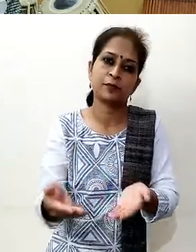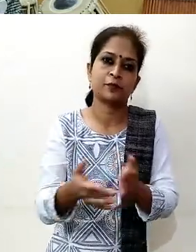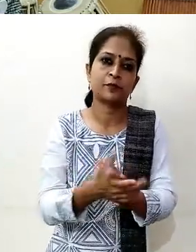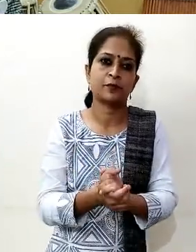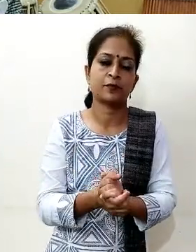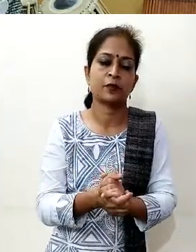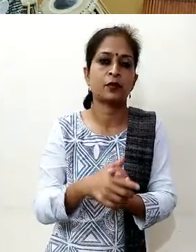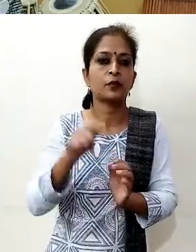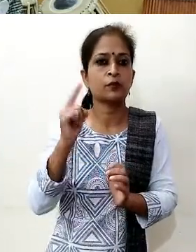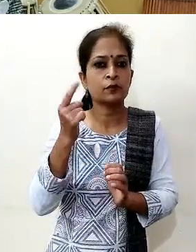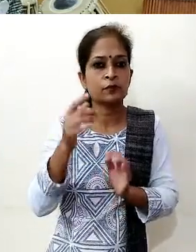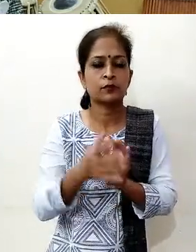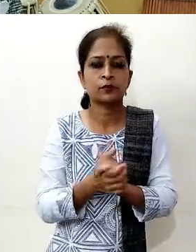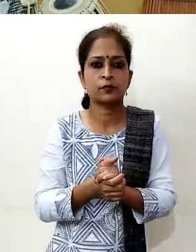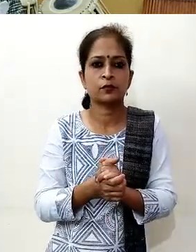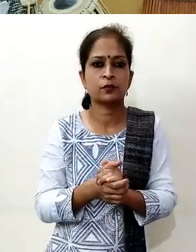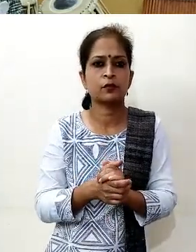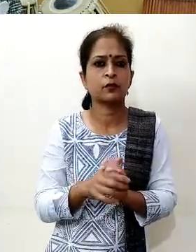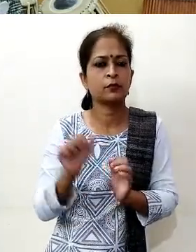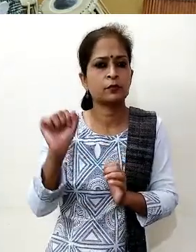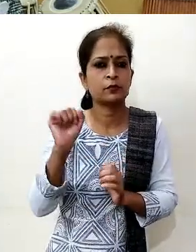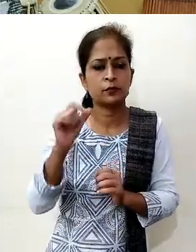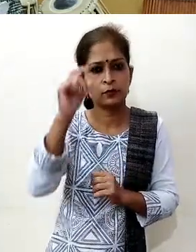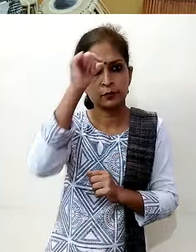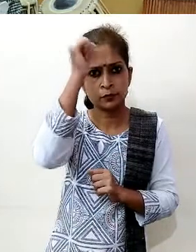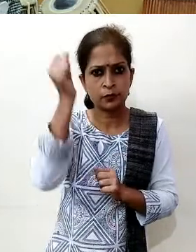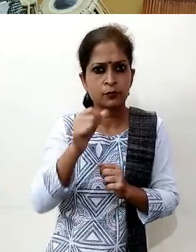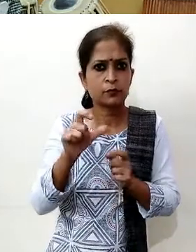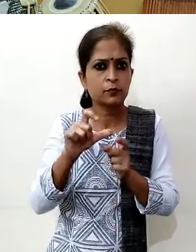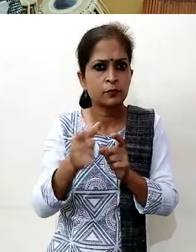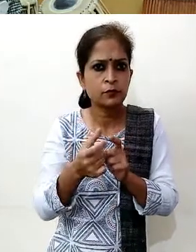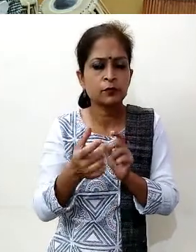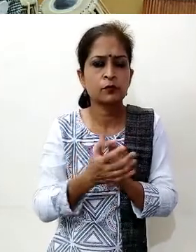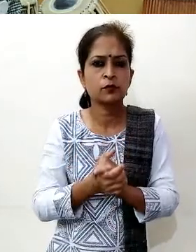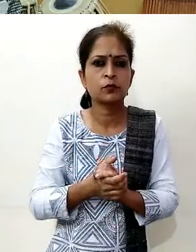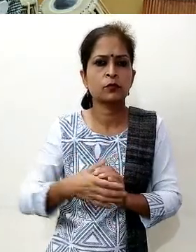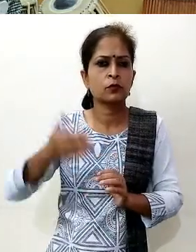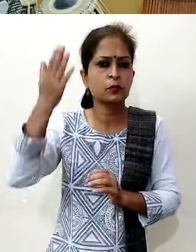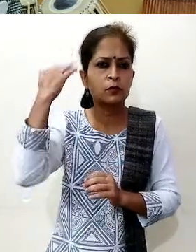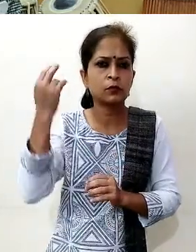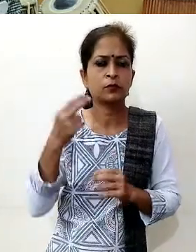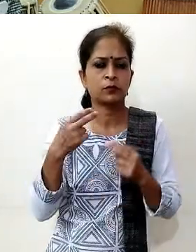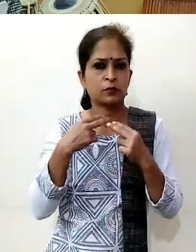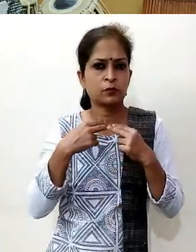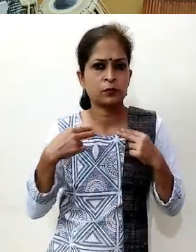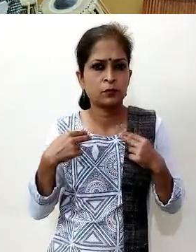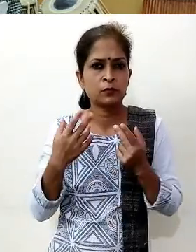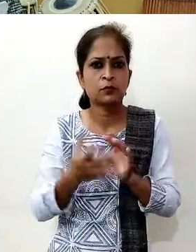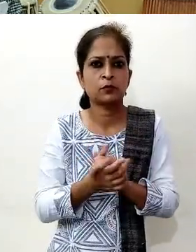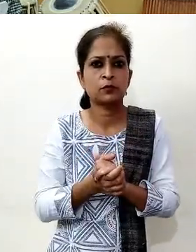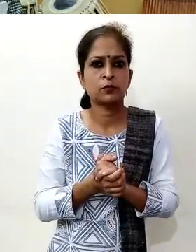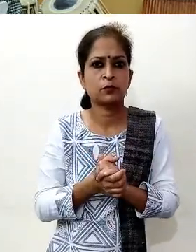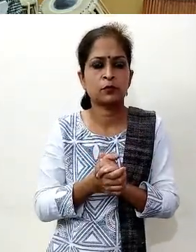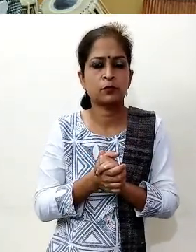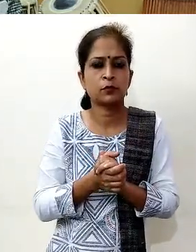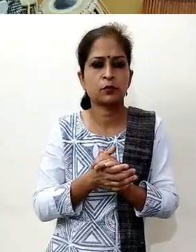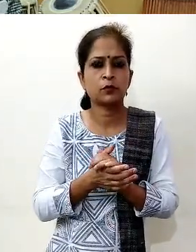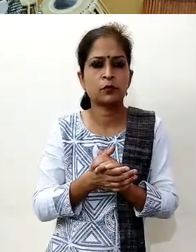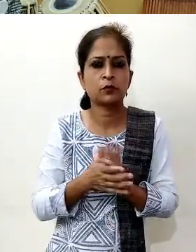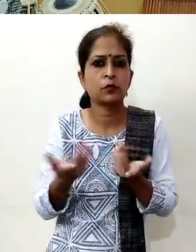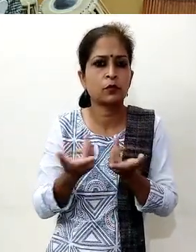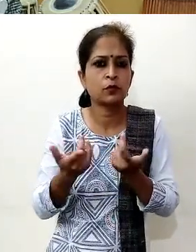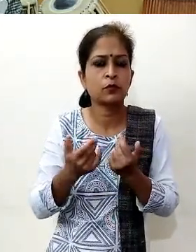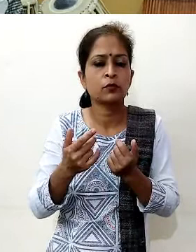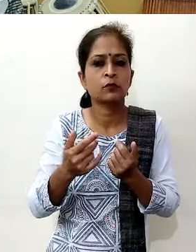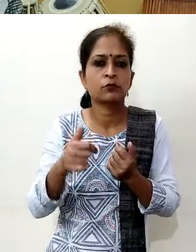हम आपसे हमारी भारतीय संस्कृति और उस समय व्याप्त कानून व्यवस्था के बारे में जानना चाहेंगे।